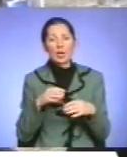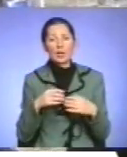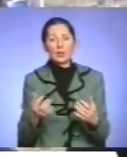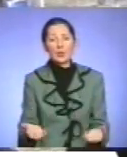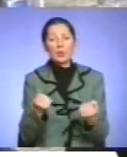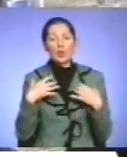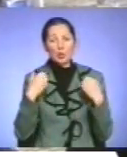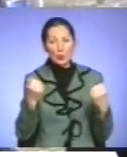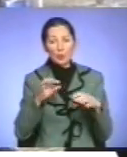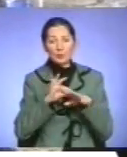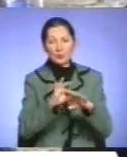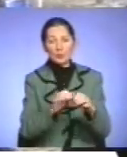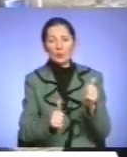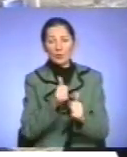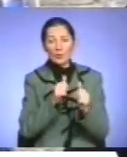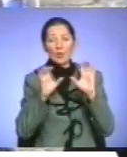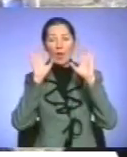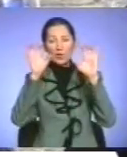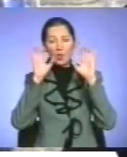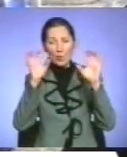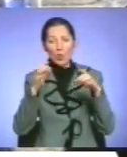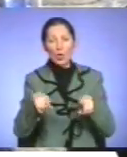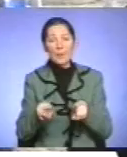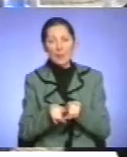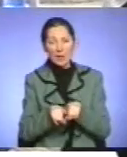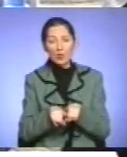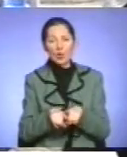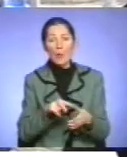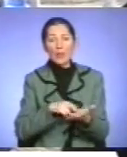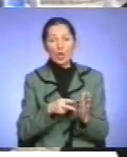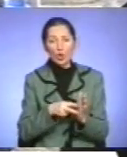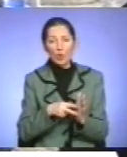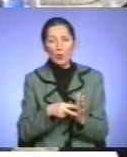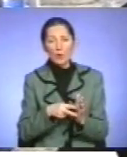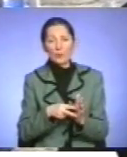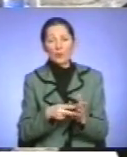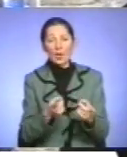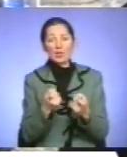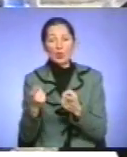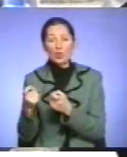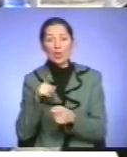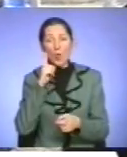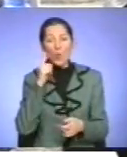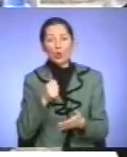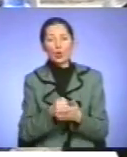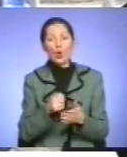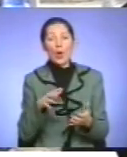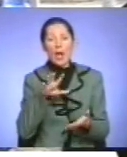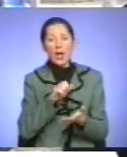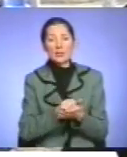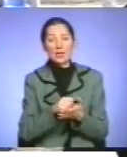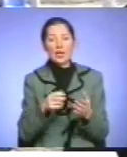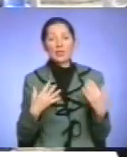турнірів, в тому числі і з волейболу. І зараз таким методом ми плануємо залучати молодь до занять спортом,